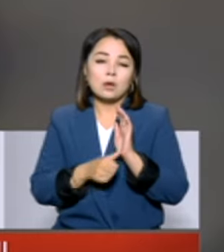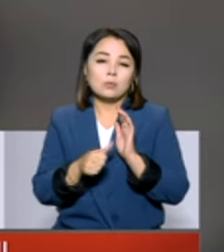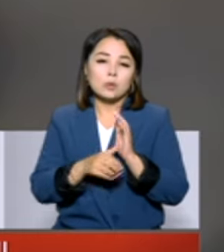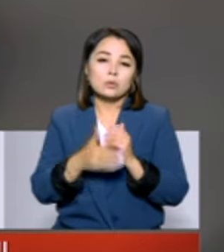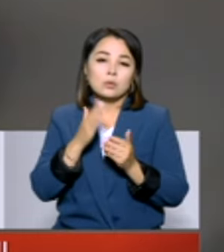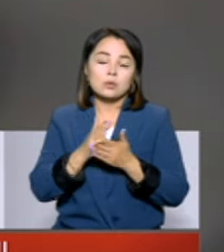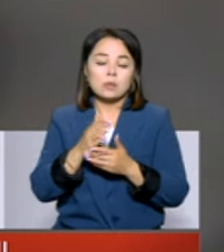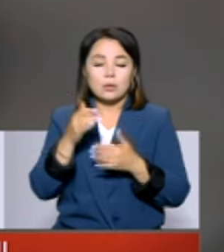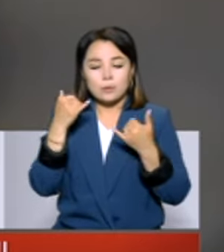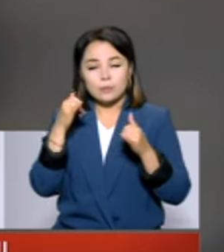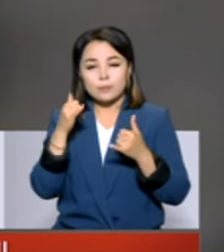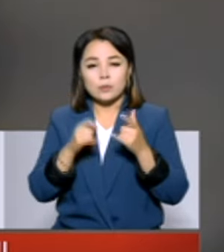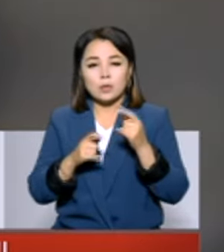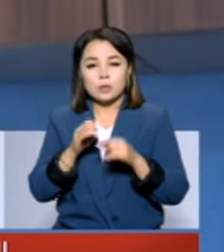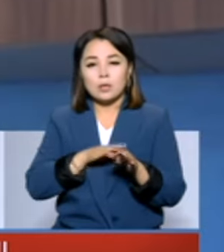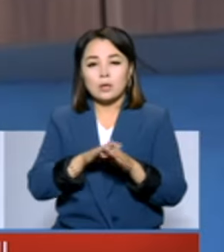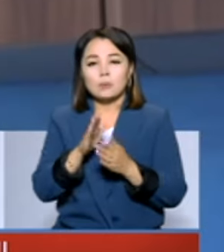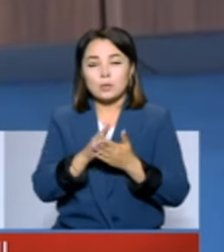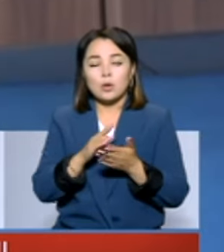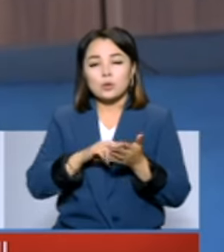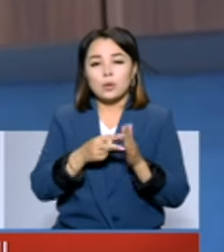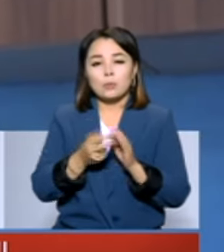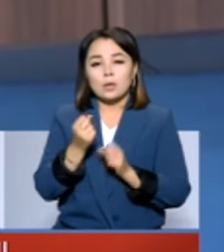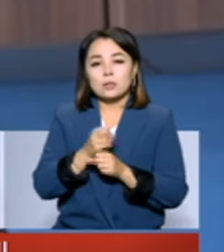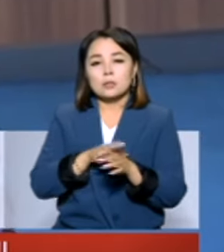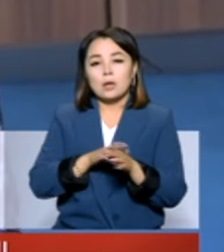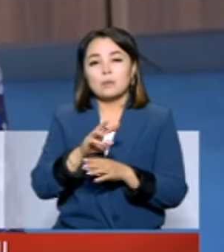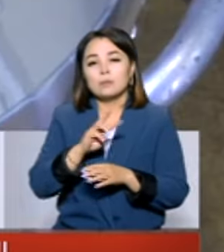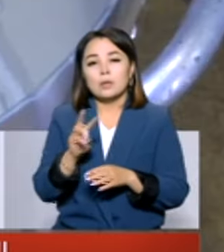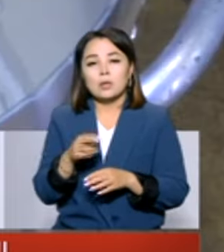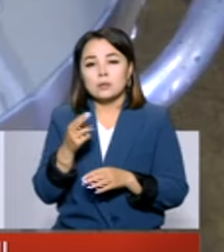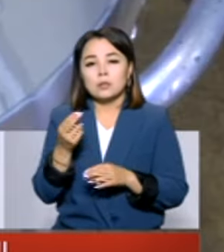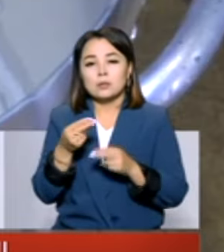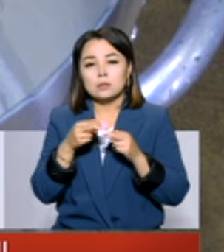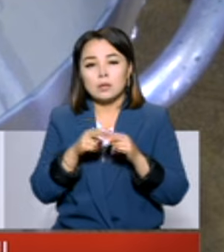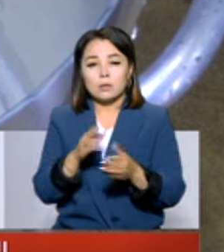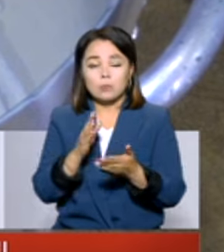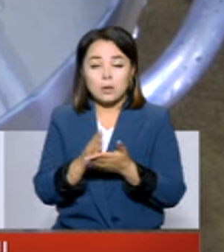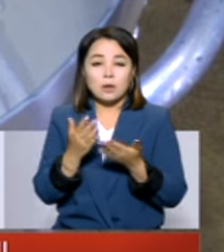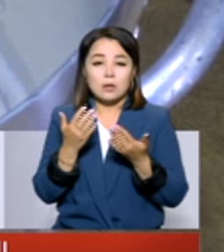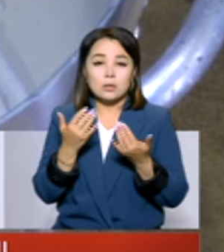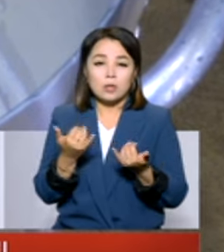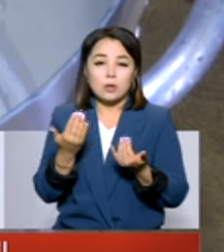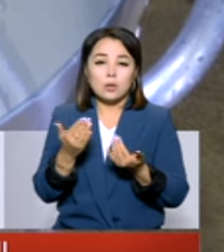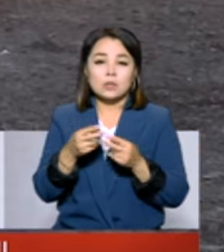сүт тауарлы фермаларды ашу туралы жоба жасалып, мемлекетте миллиардтаған қаржы бөлінген. Бірақ